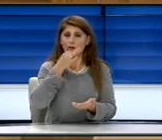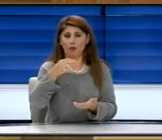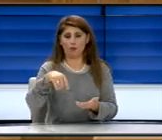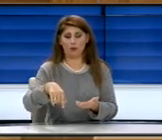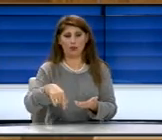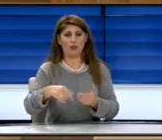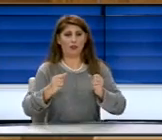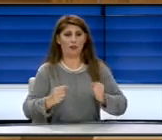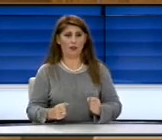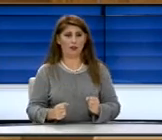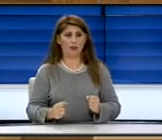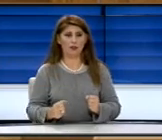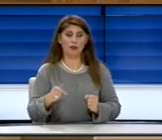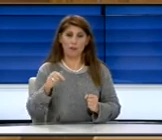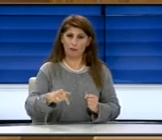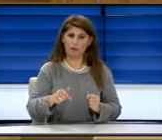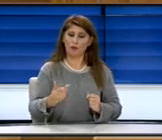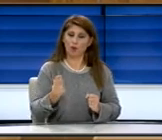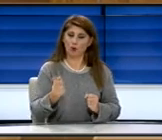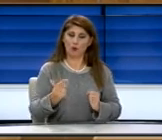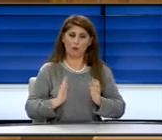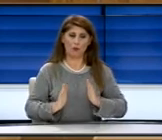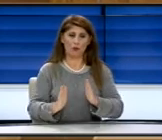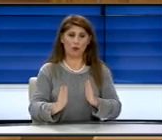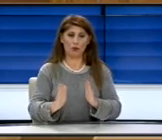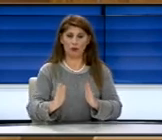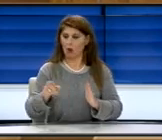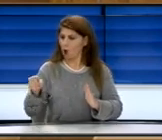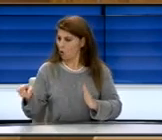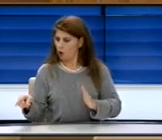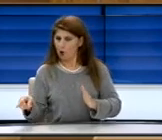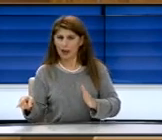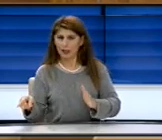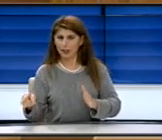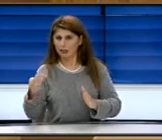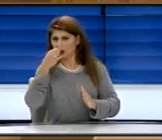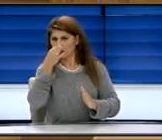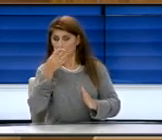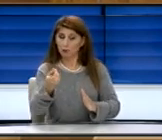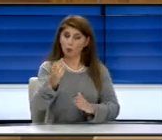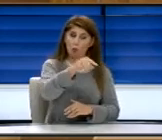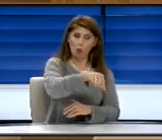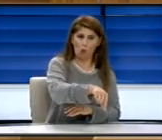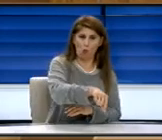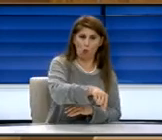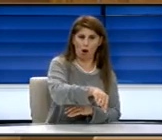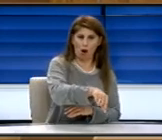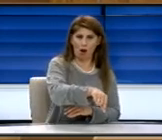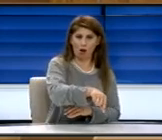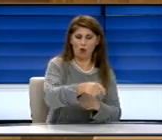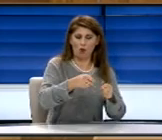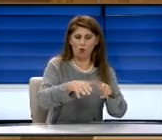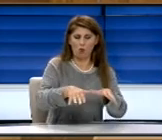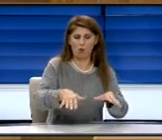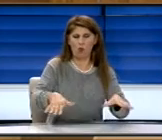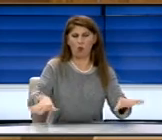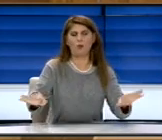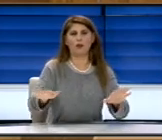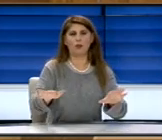βήμα. Έτσι θα το πάτε. Ο ένας θα βγάζει τα άπλυτα του άλλου στη φόρα για να συντηρείτε και